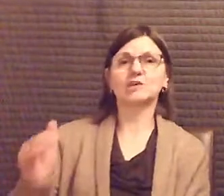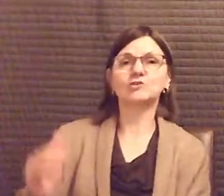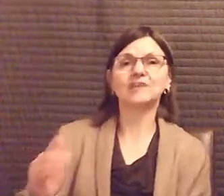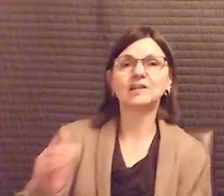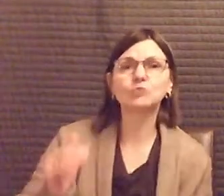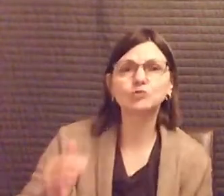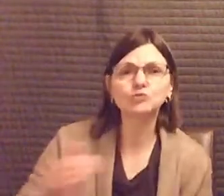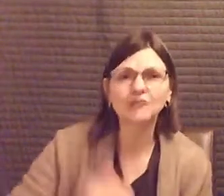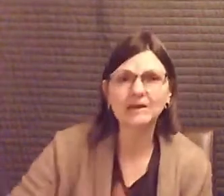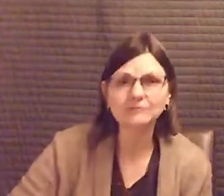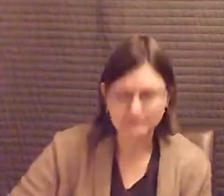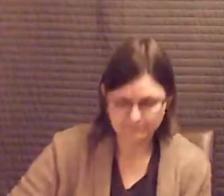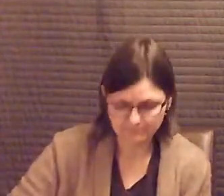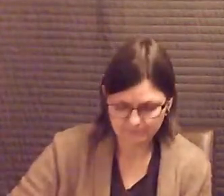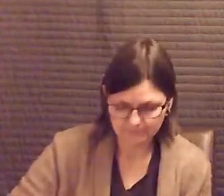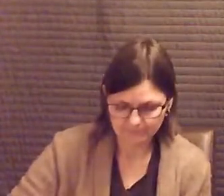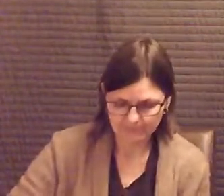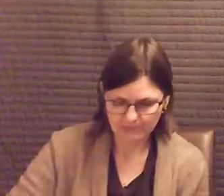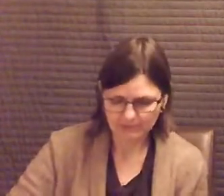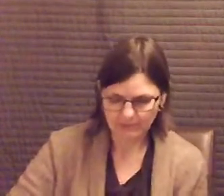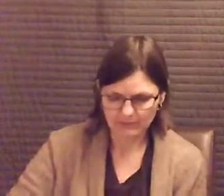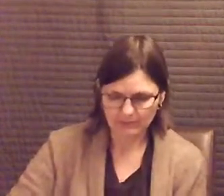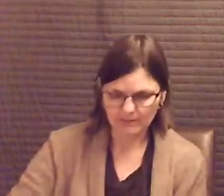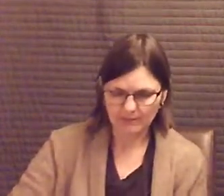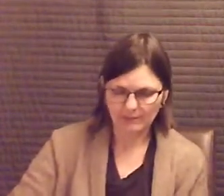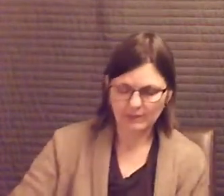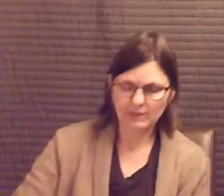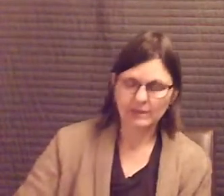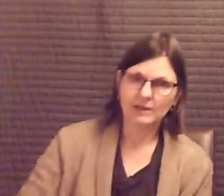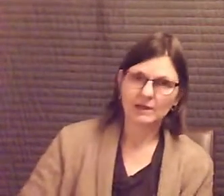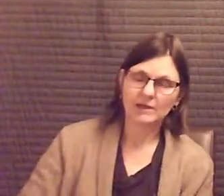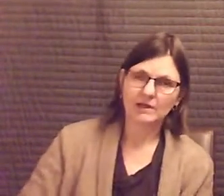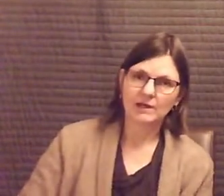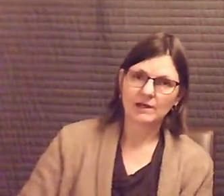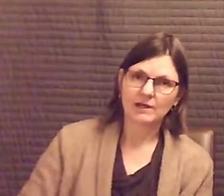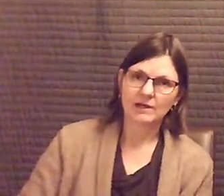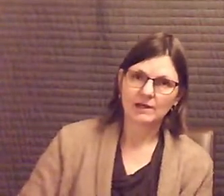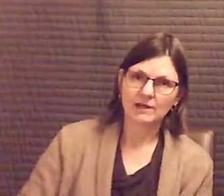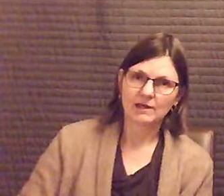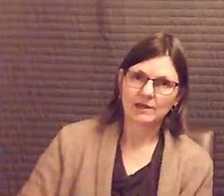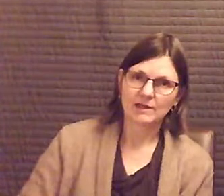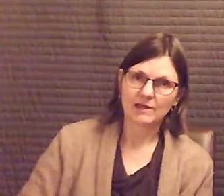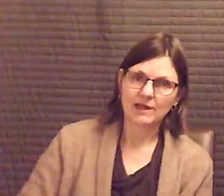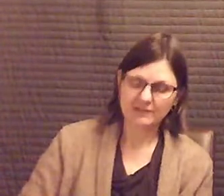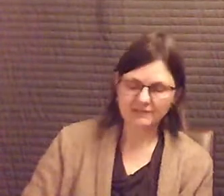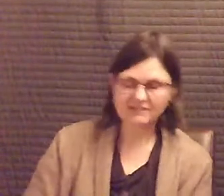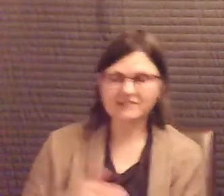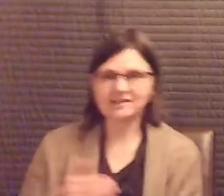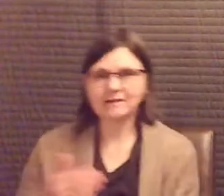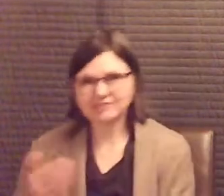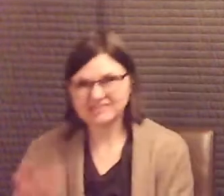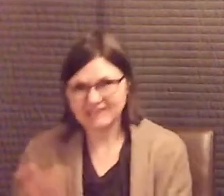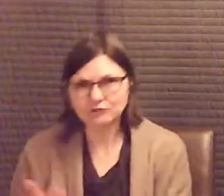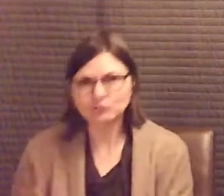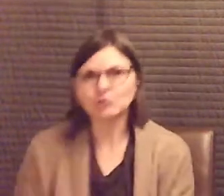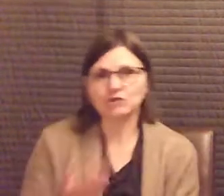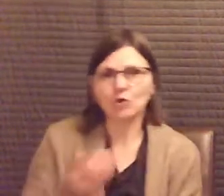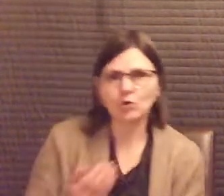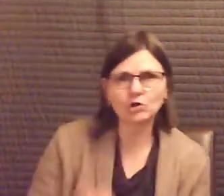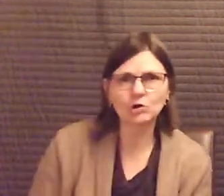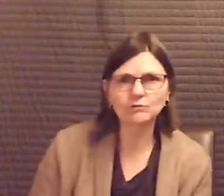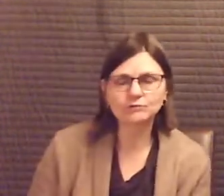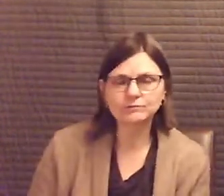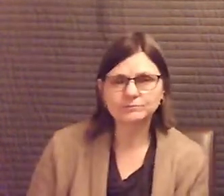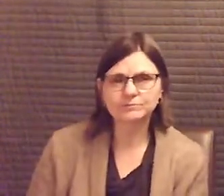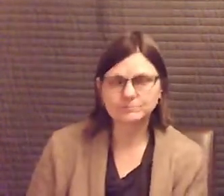degenen die god naar en toe gestudeerd pols ik ben zelfs in de eagles oh oom billy en dat ze zichzelf te zetten door het